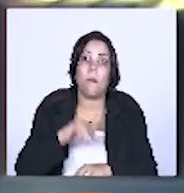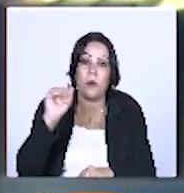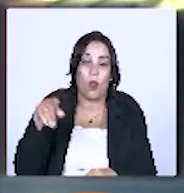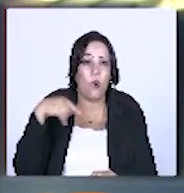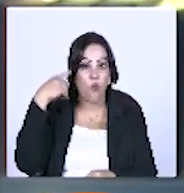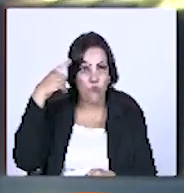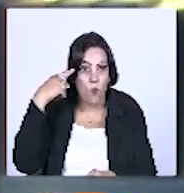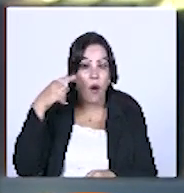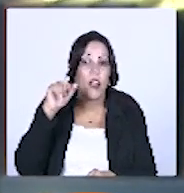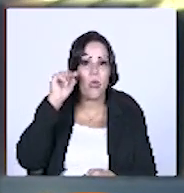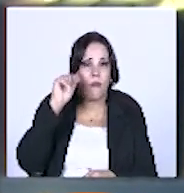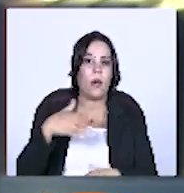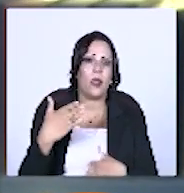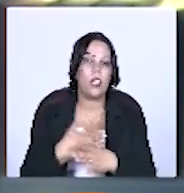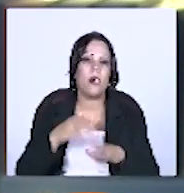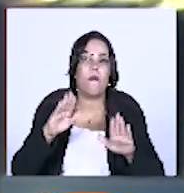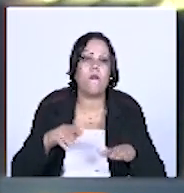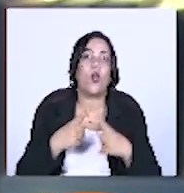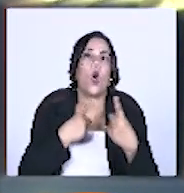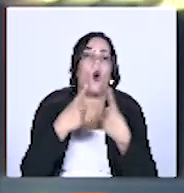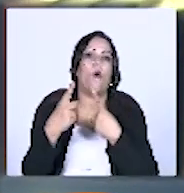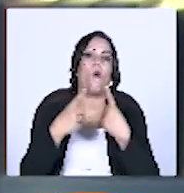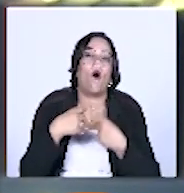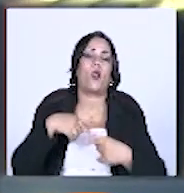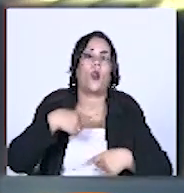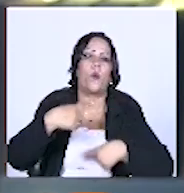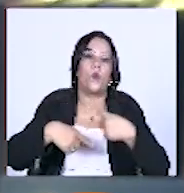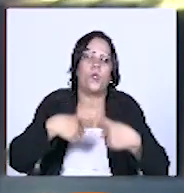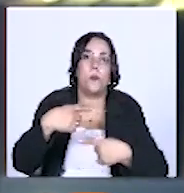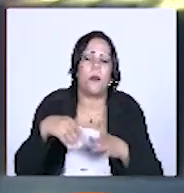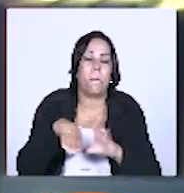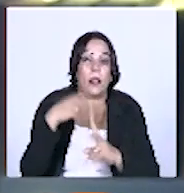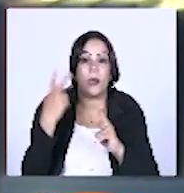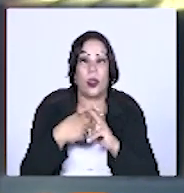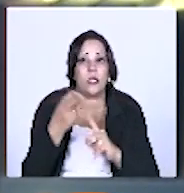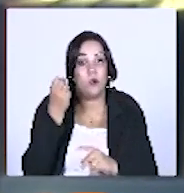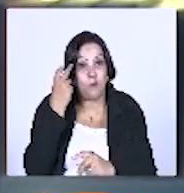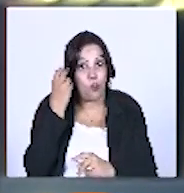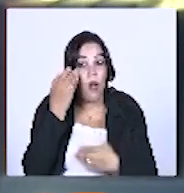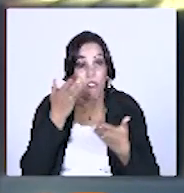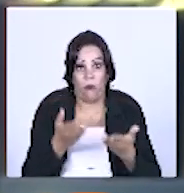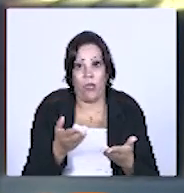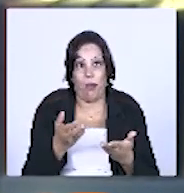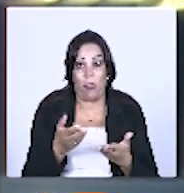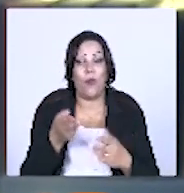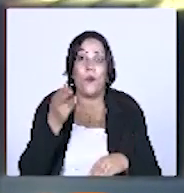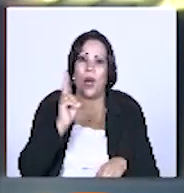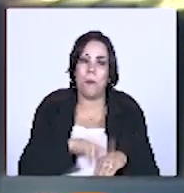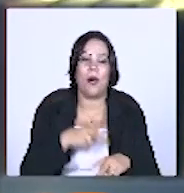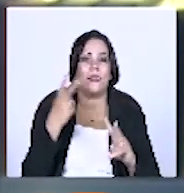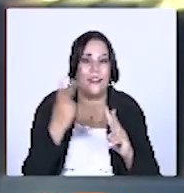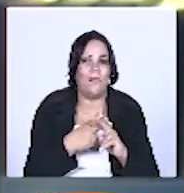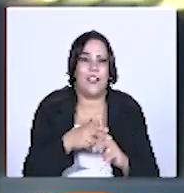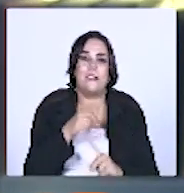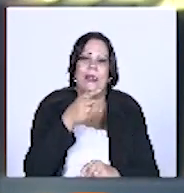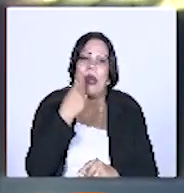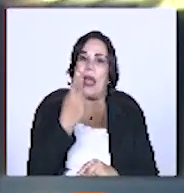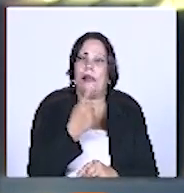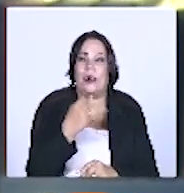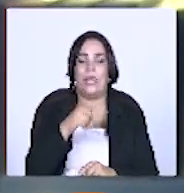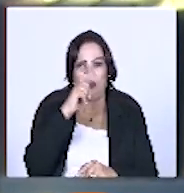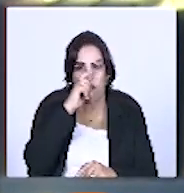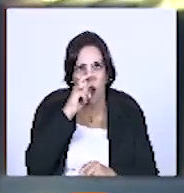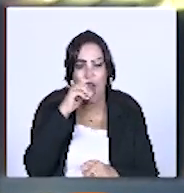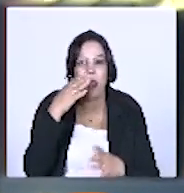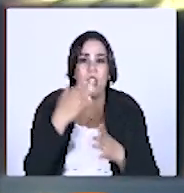نفكر فيها حتى يكون هناك حوار مستمر بين المثقفين وايضا بين المواطنين اللي احنا